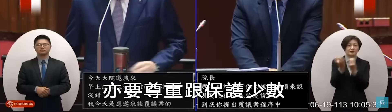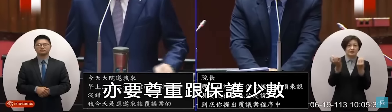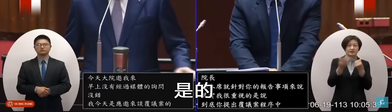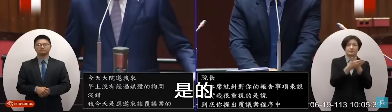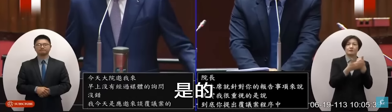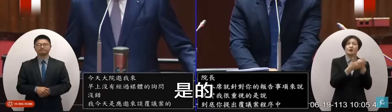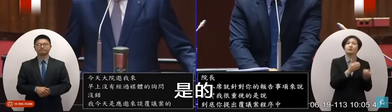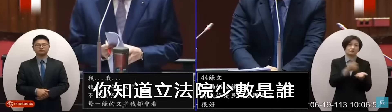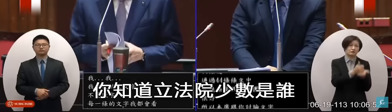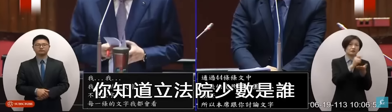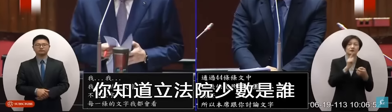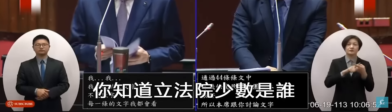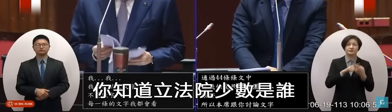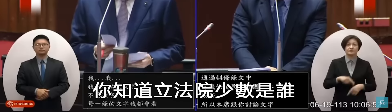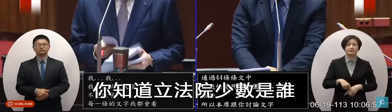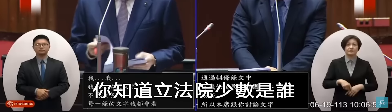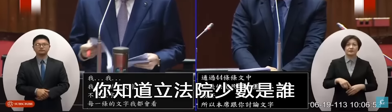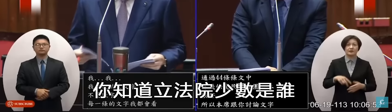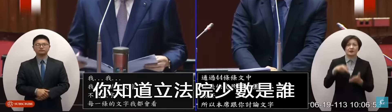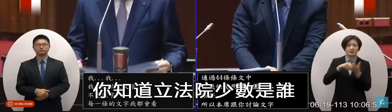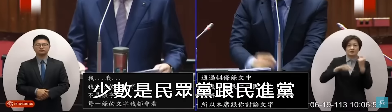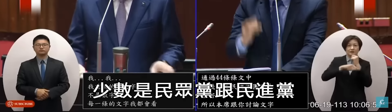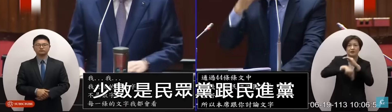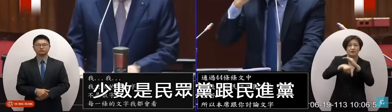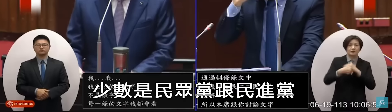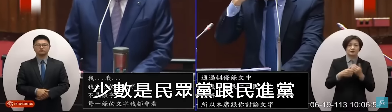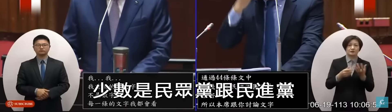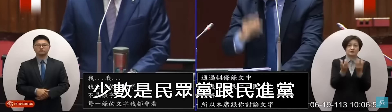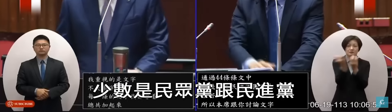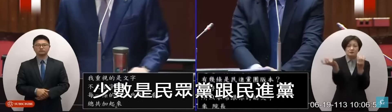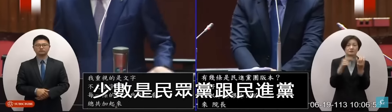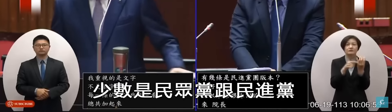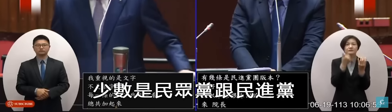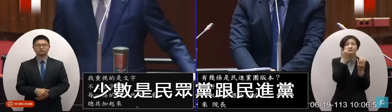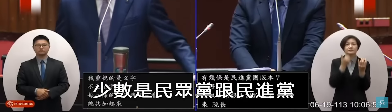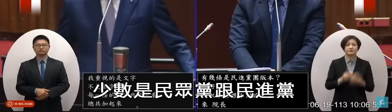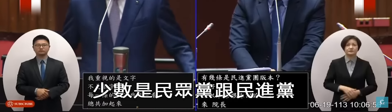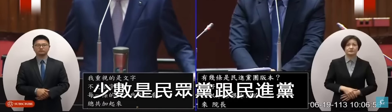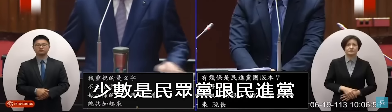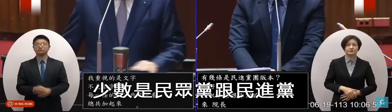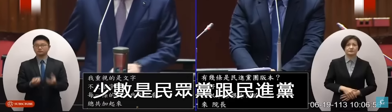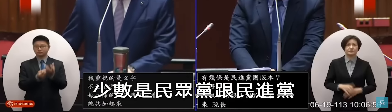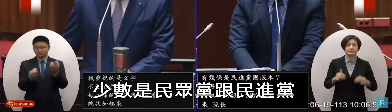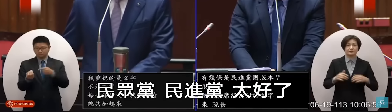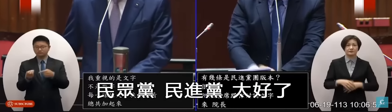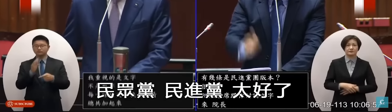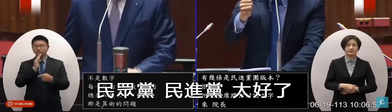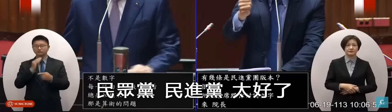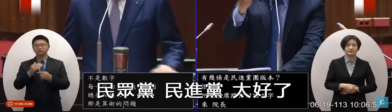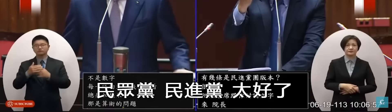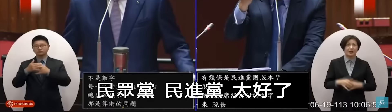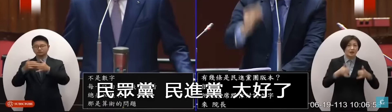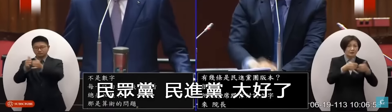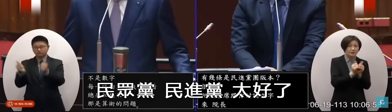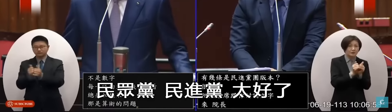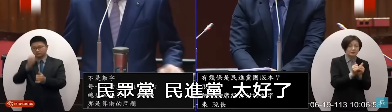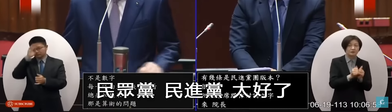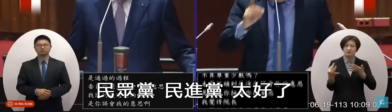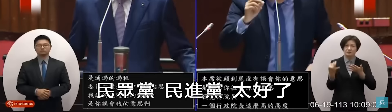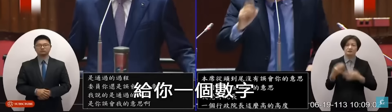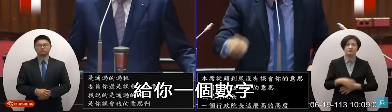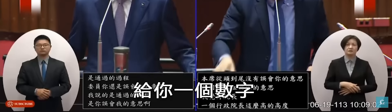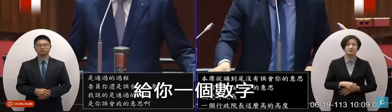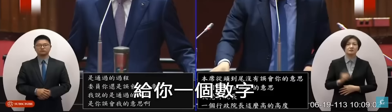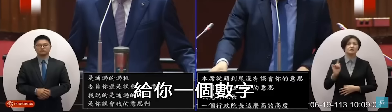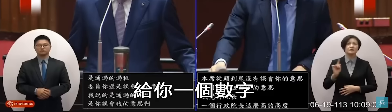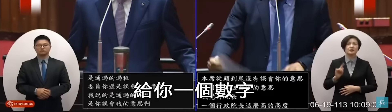少数。 是的， 哦，你叫立法院少数是谁？ 少数是民众党跟民进党。 民众党、民进党，太好